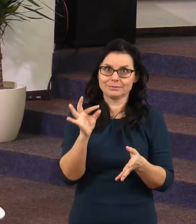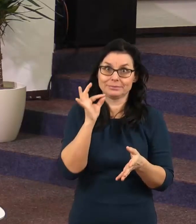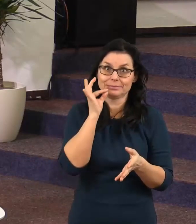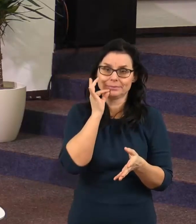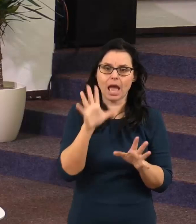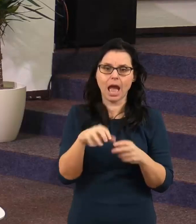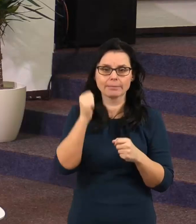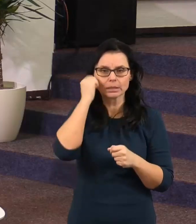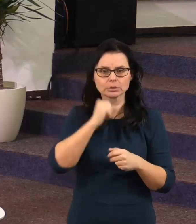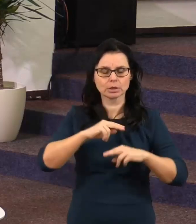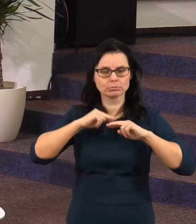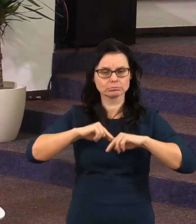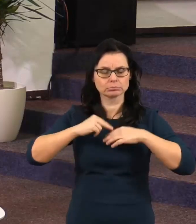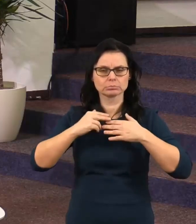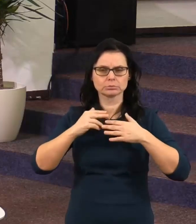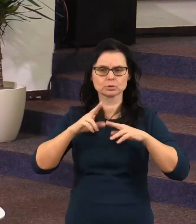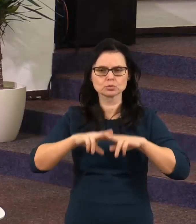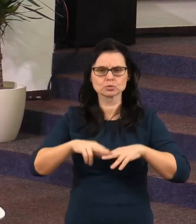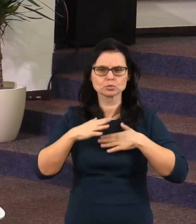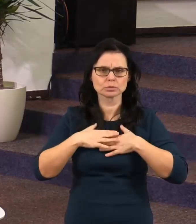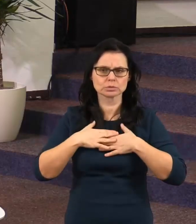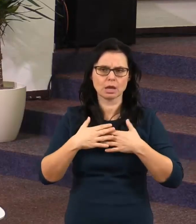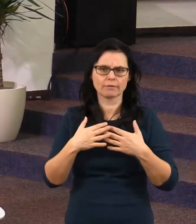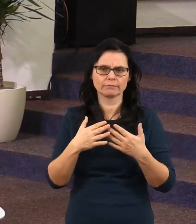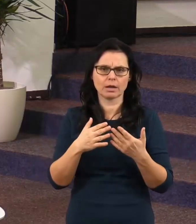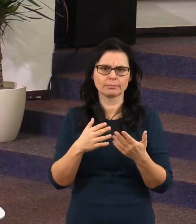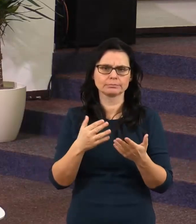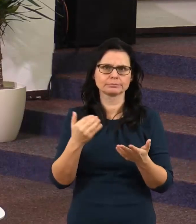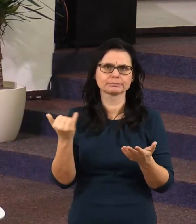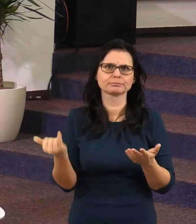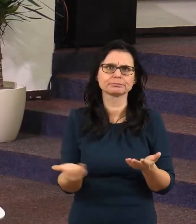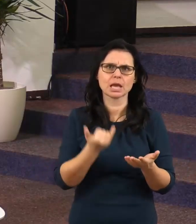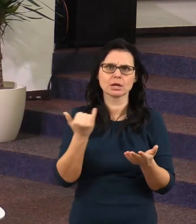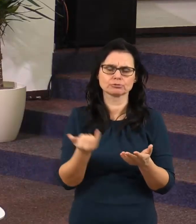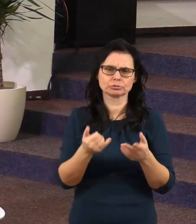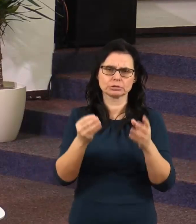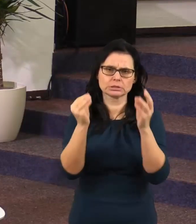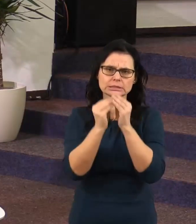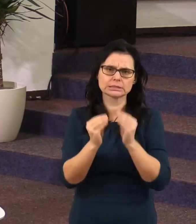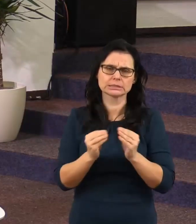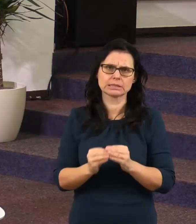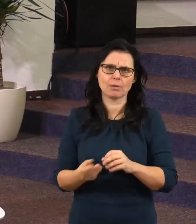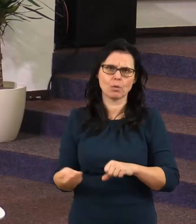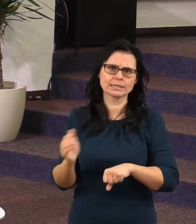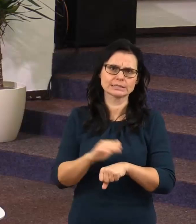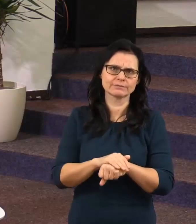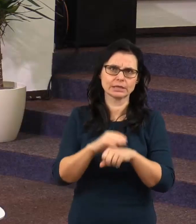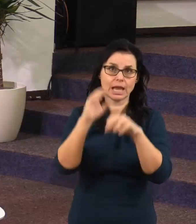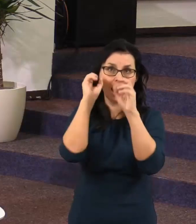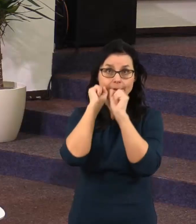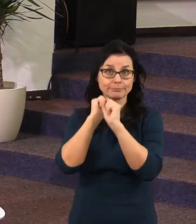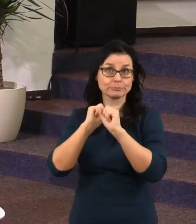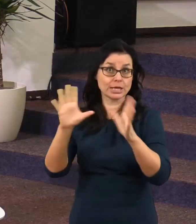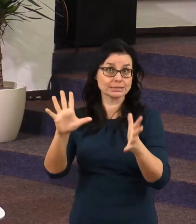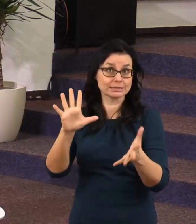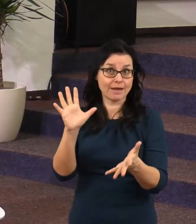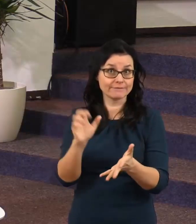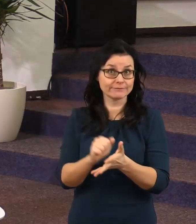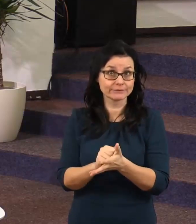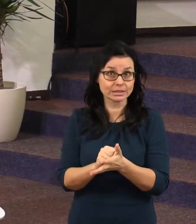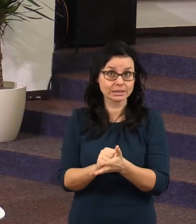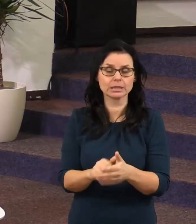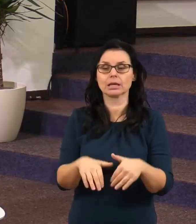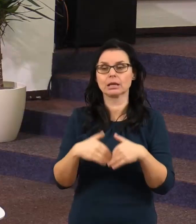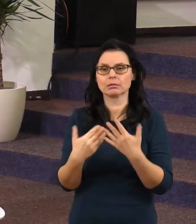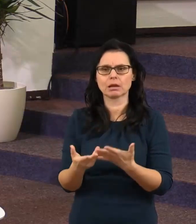lidé zůstali u svých běžných zaběhnutých systémů a představ víry anebo